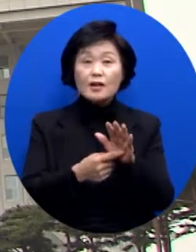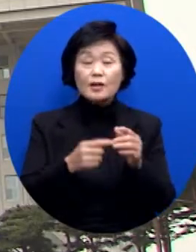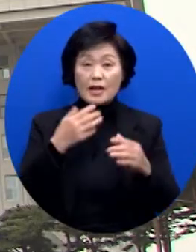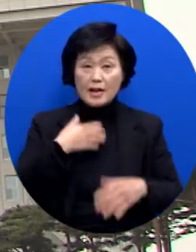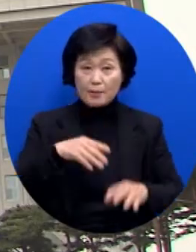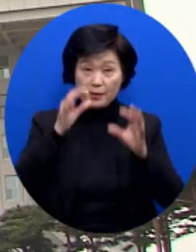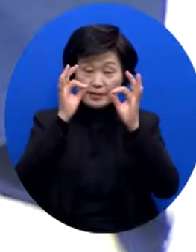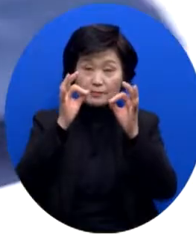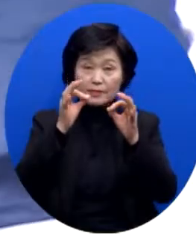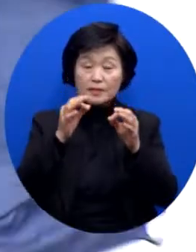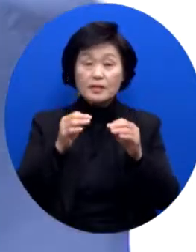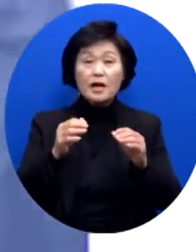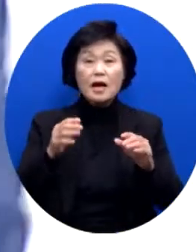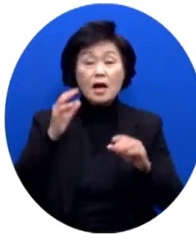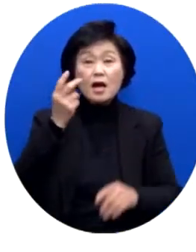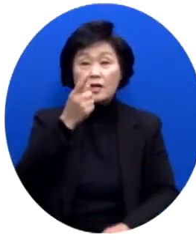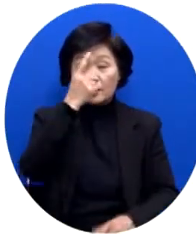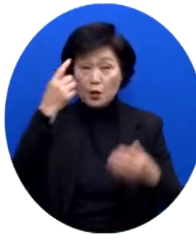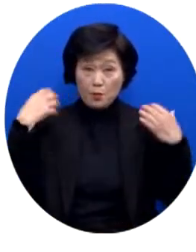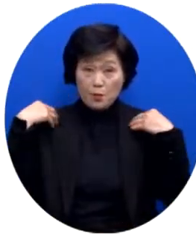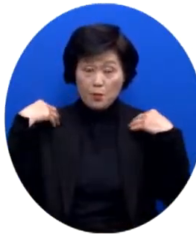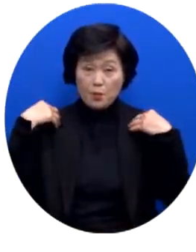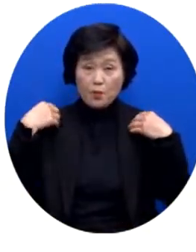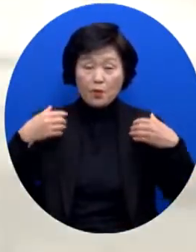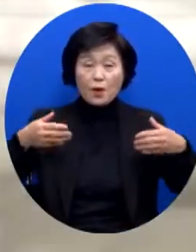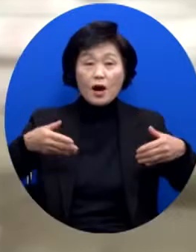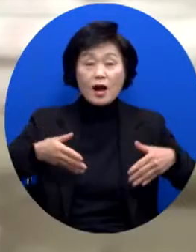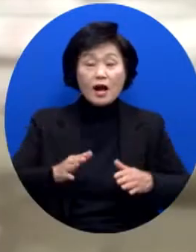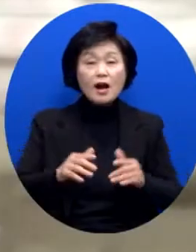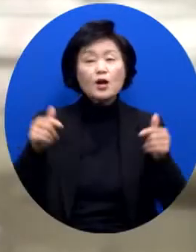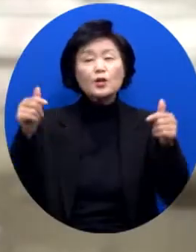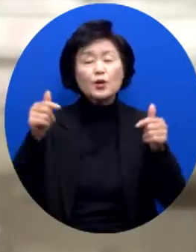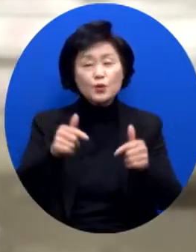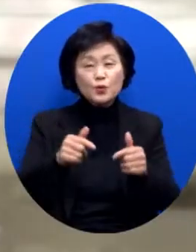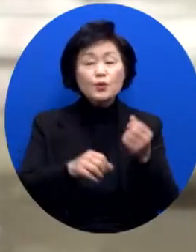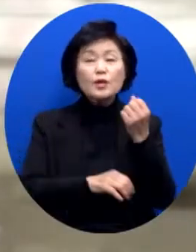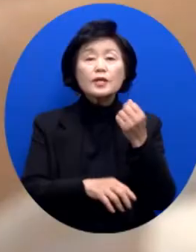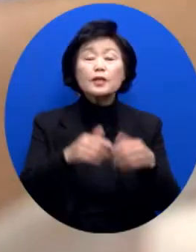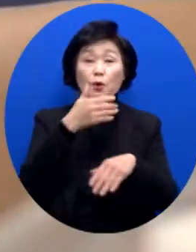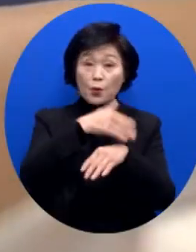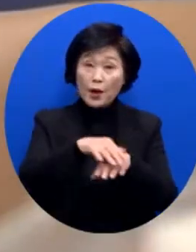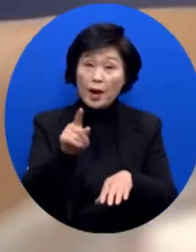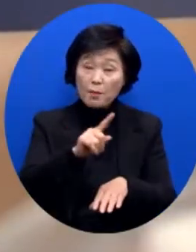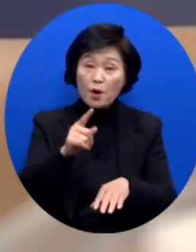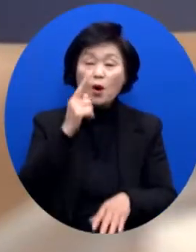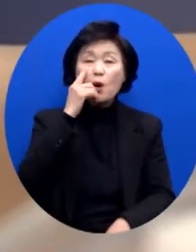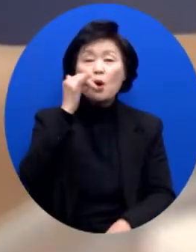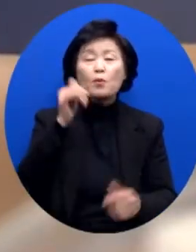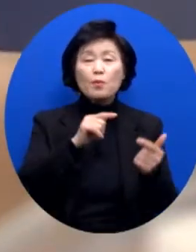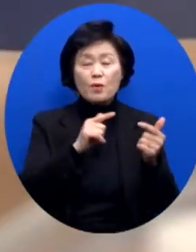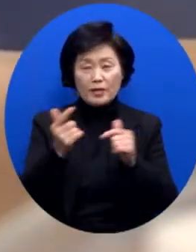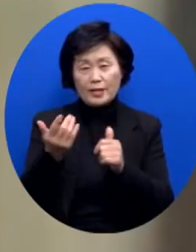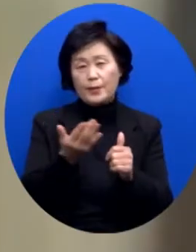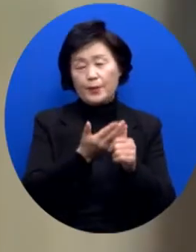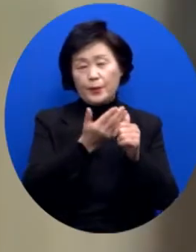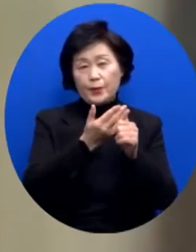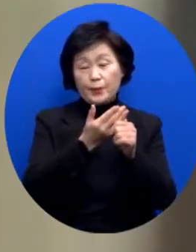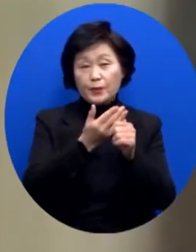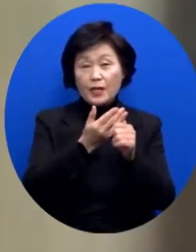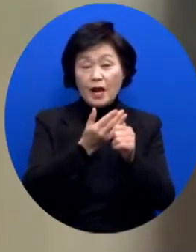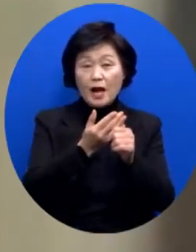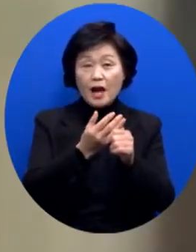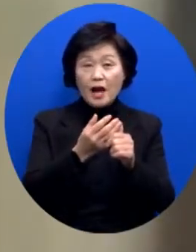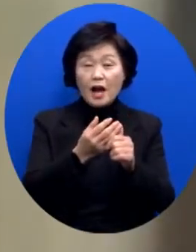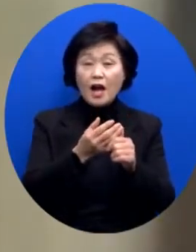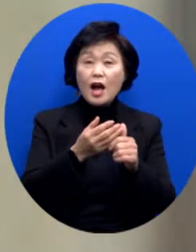4차 저출산 고령화 기본계획을 확정한 가운데 먼저 부모들의 양육비 걱정을 줄이기 위해 집중 투자를